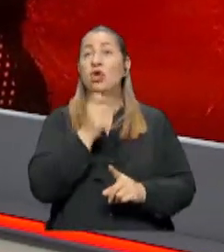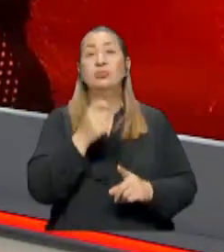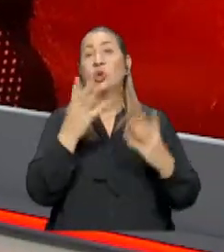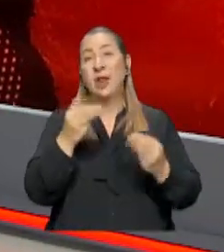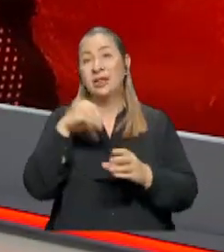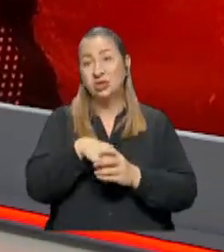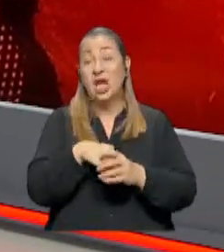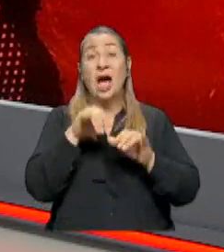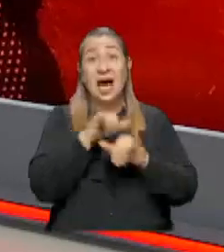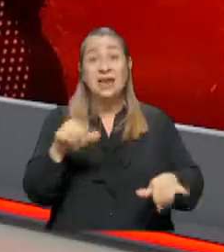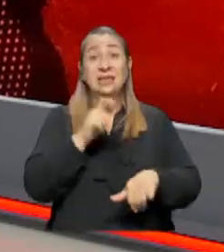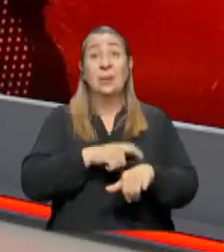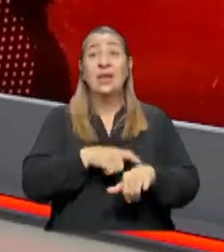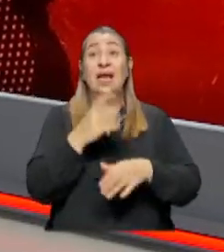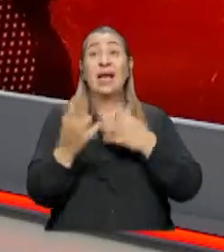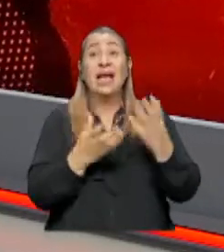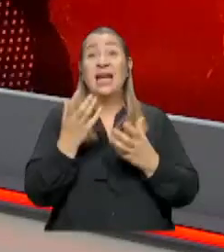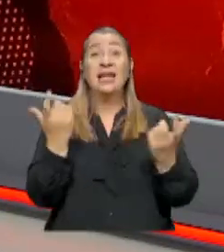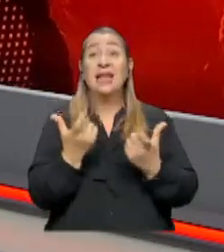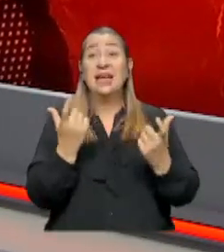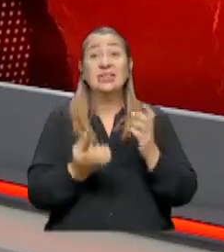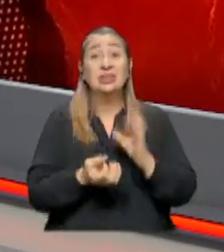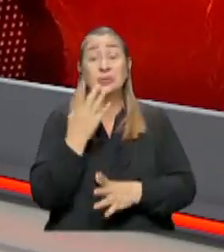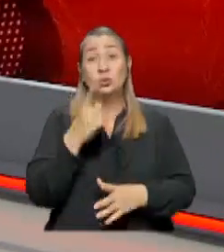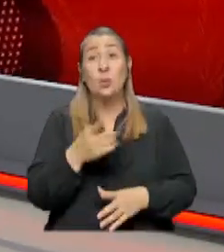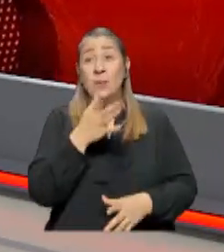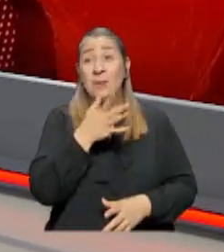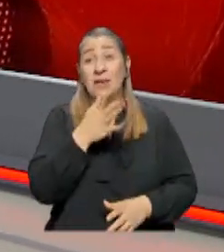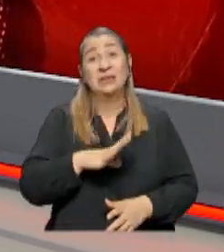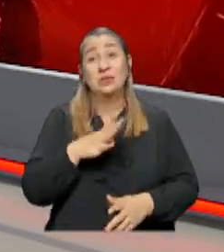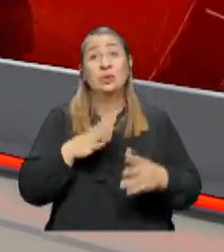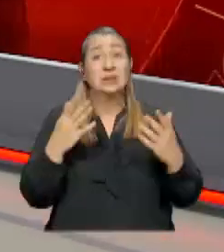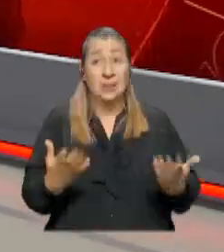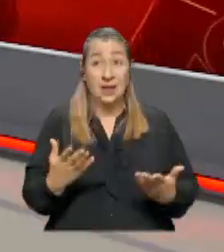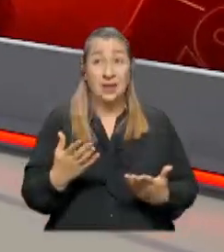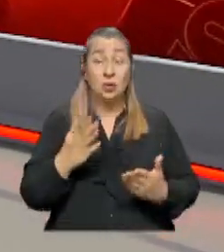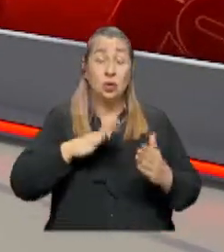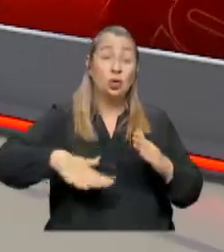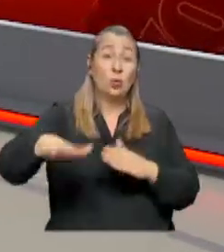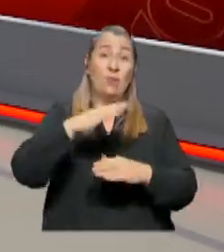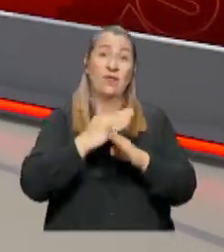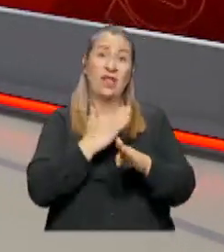Ödemiş olanlar için aynı zamanda kaynak ne nereden karşılanacak bunu bilmek istiyor Tabi tüm vatandaşlar devam